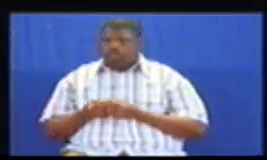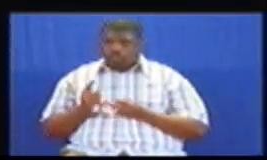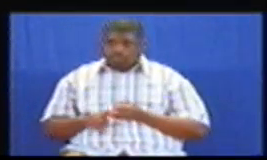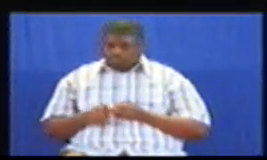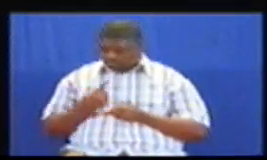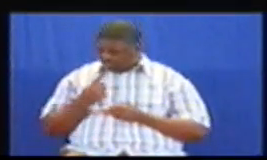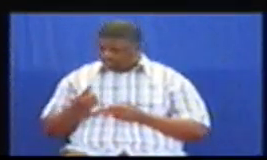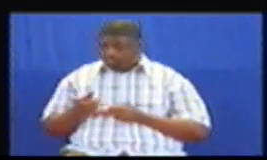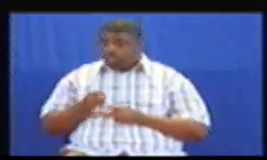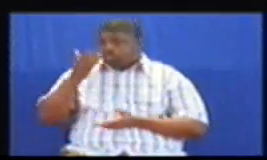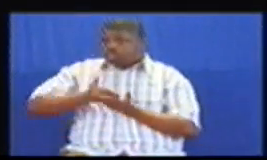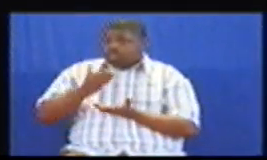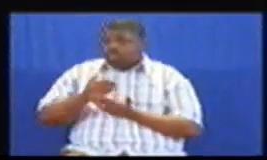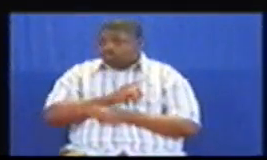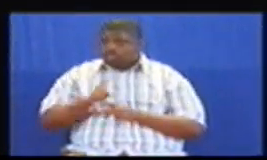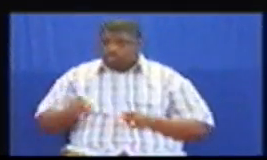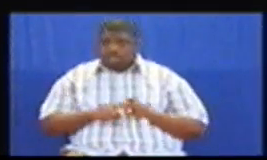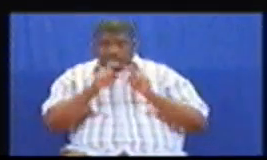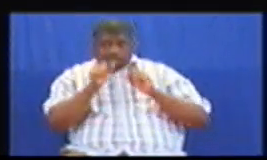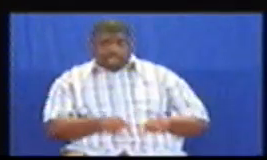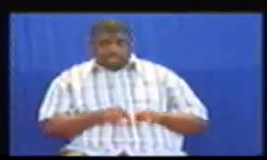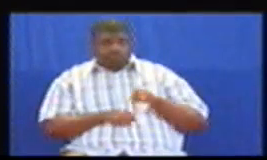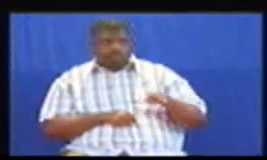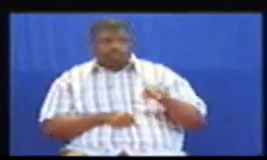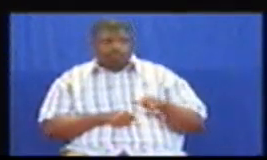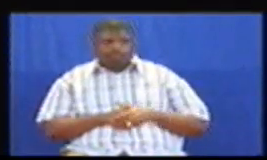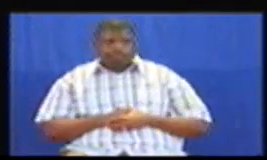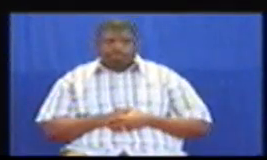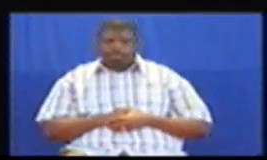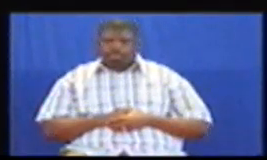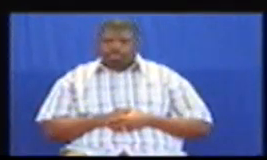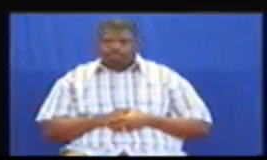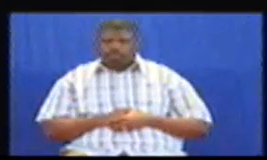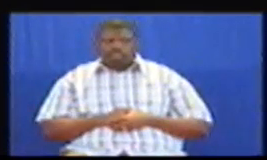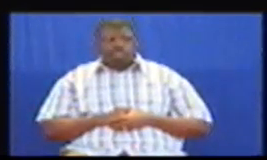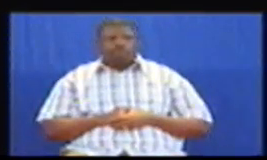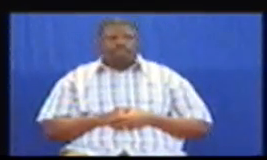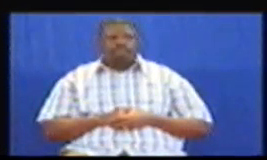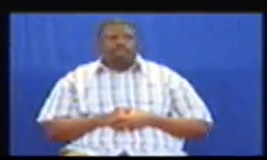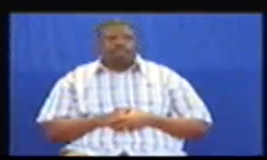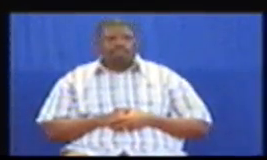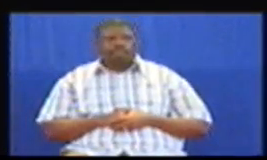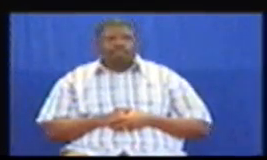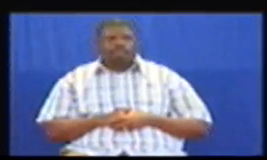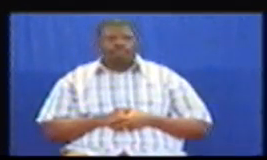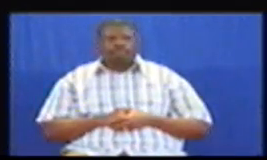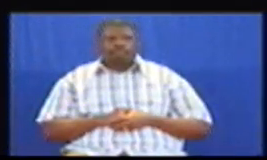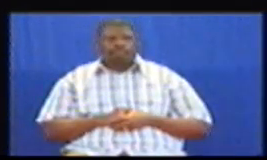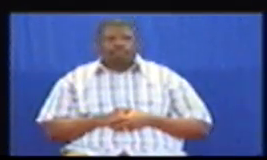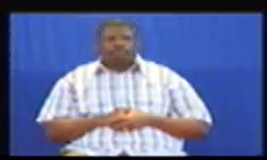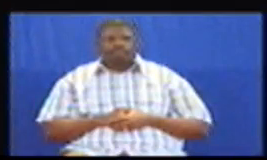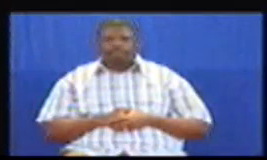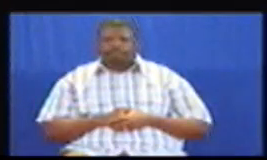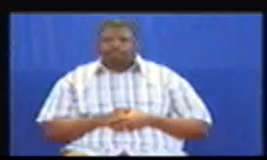alichokisema ambacho si sahihi, ni lazima nikirekebishe, kwamba DPP anawaita na